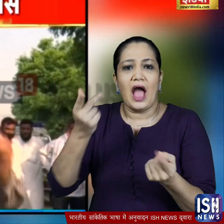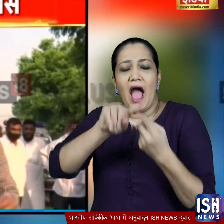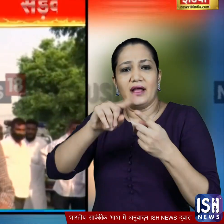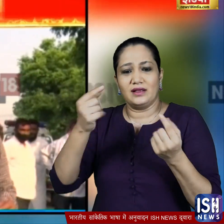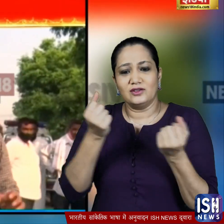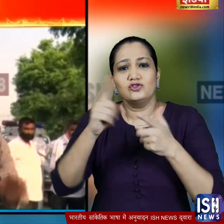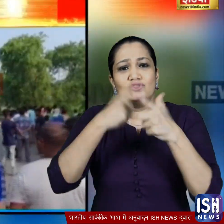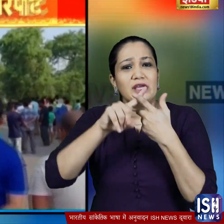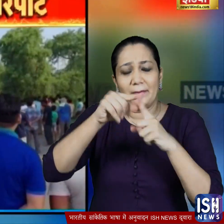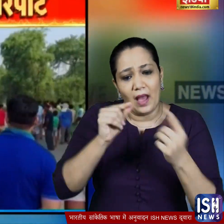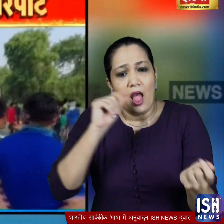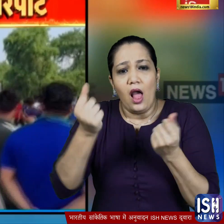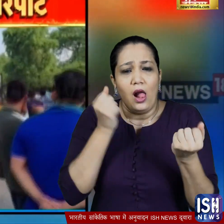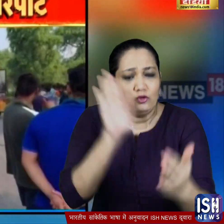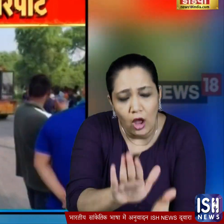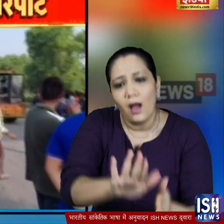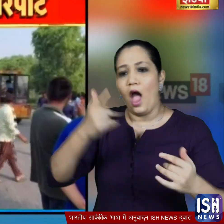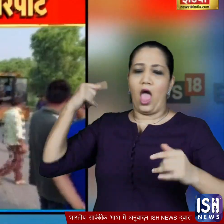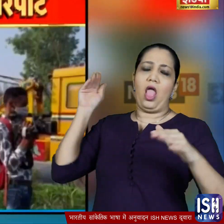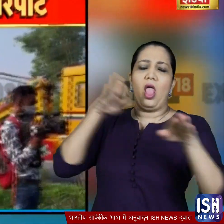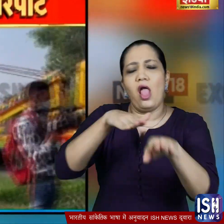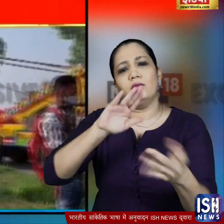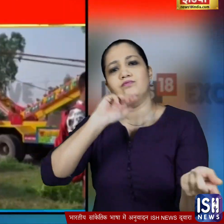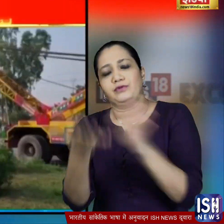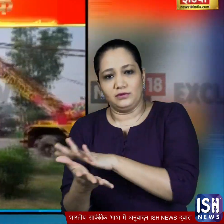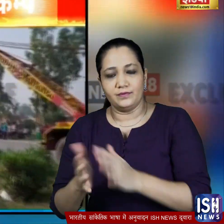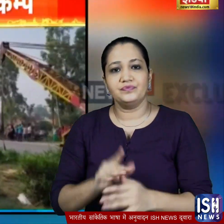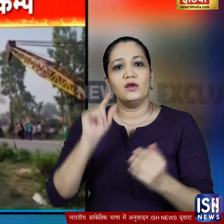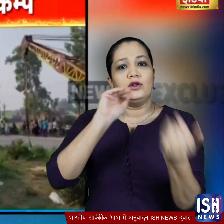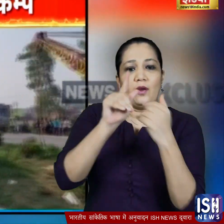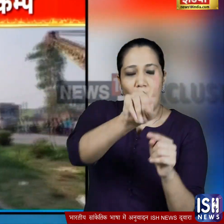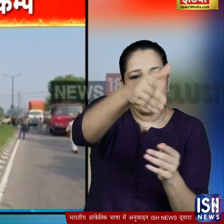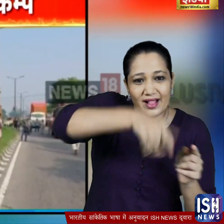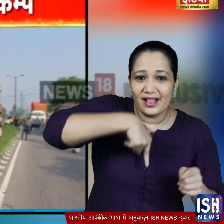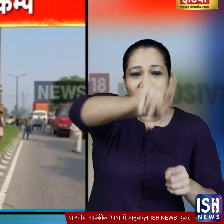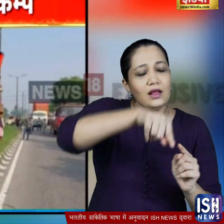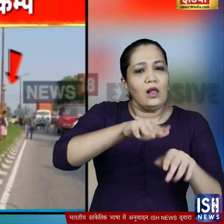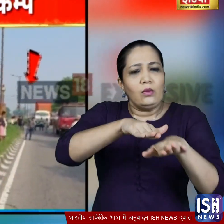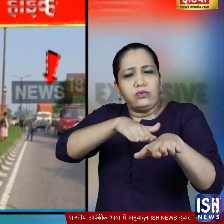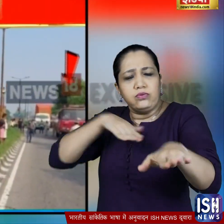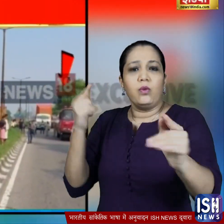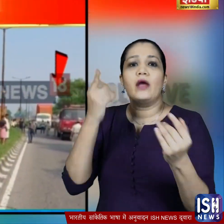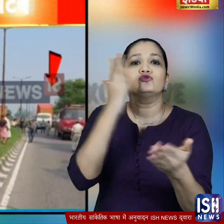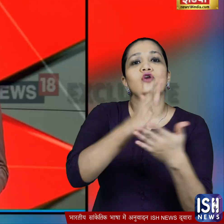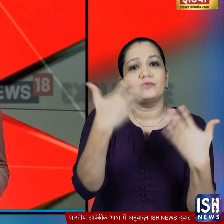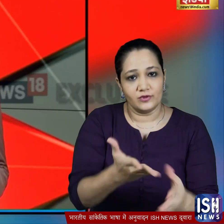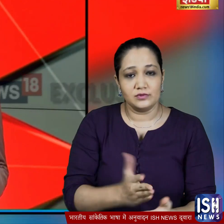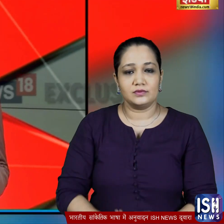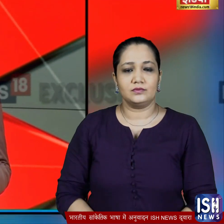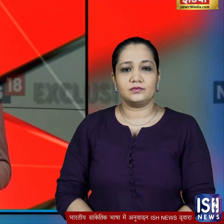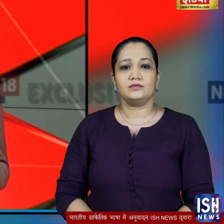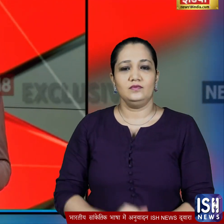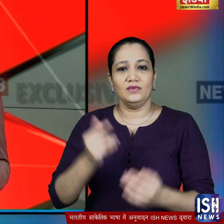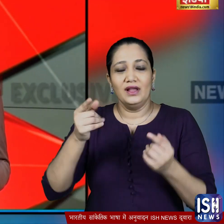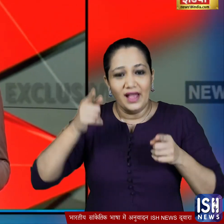रही एक बस भी उससे टकराई है। इस घटना के बाद हाईवे पर एक तरफ के ट्रैफिक को बंद कर दिया गया, जिससे वहां गाड़ियों की लंबी कतारें लग गईं। सौभाग्य की एक